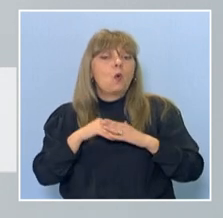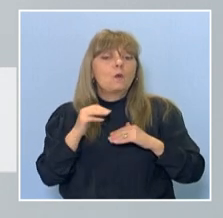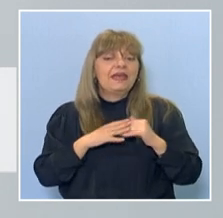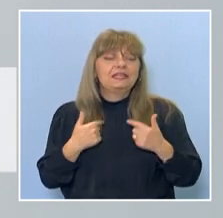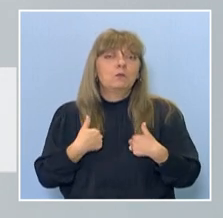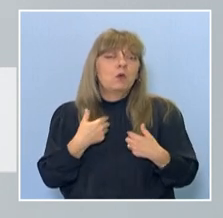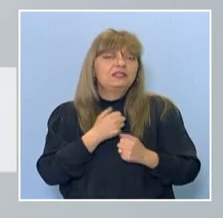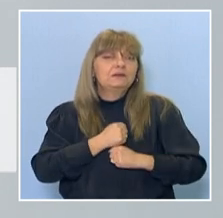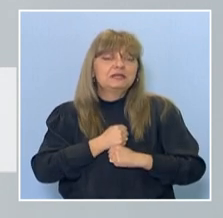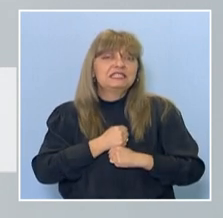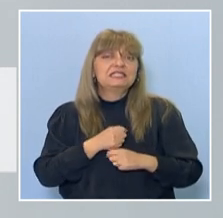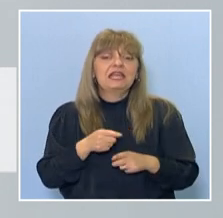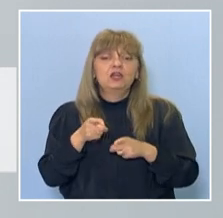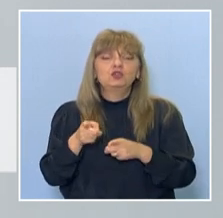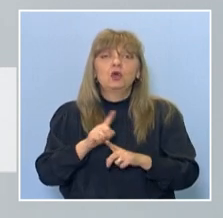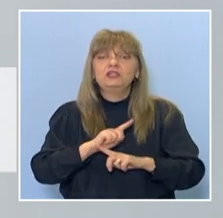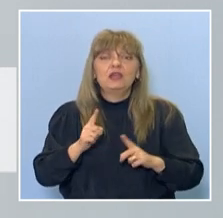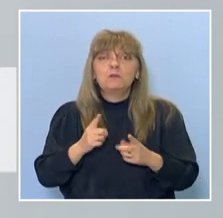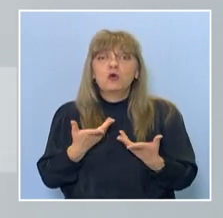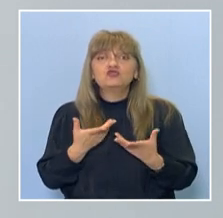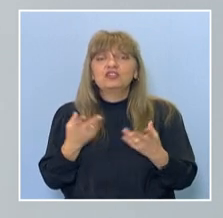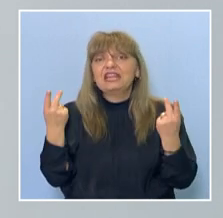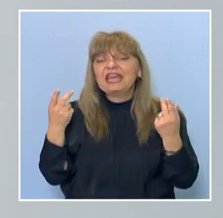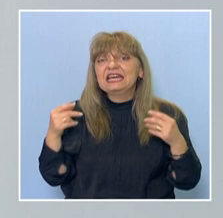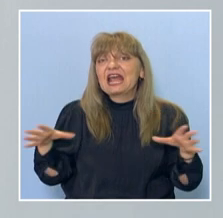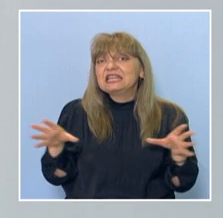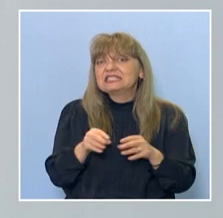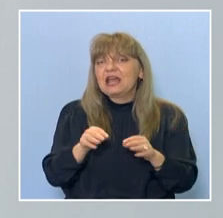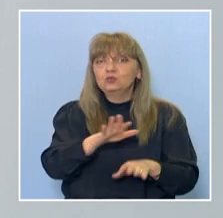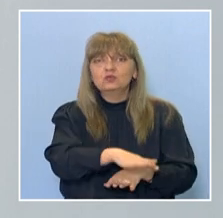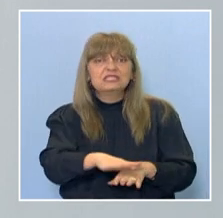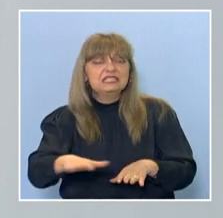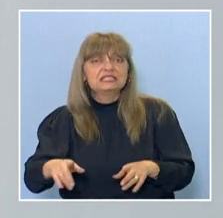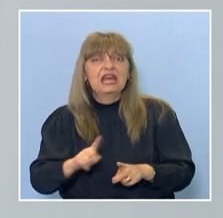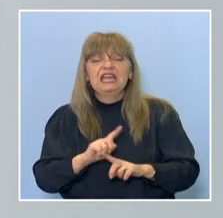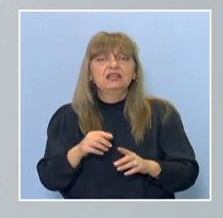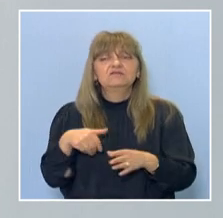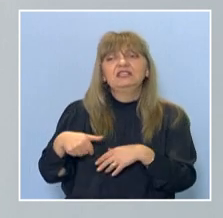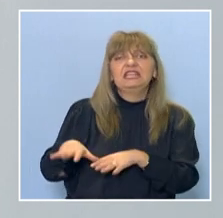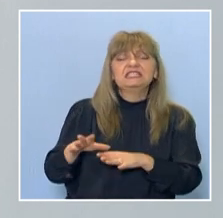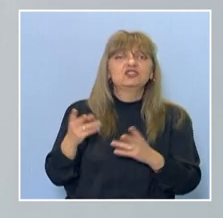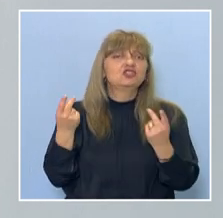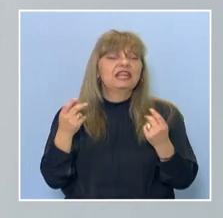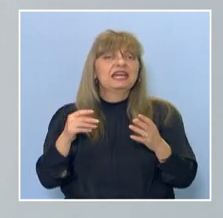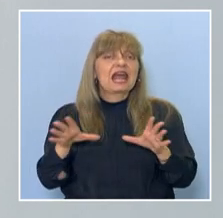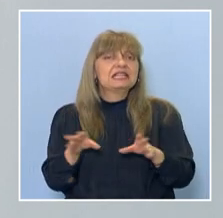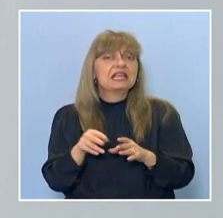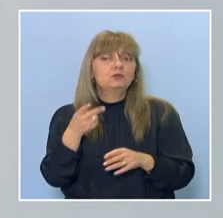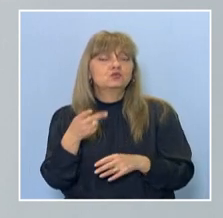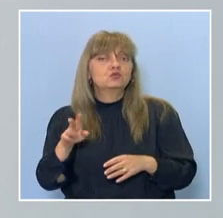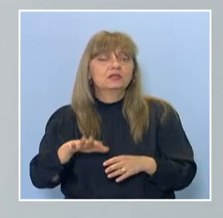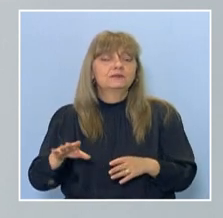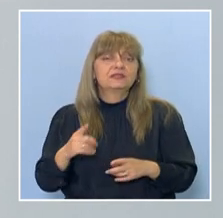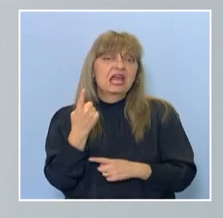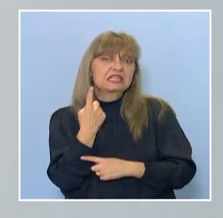бяха, че той не може да се социализира на детската площадка, не играеше с другите деца,